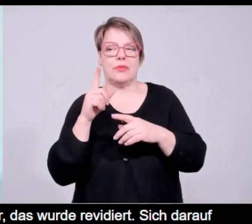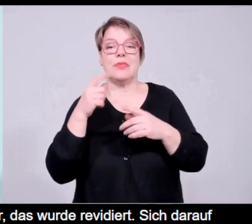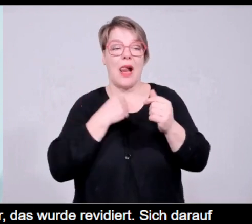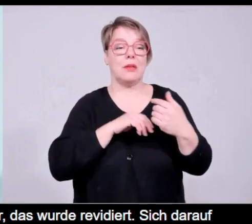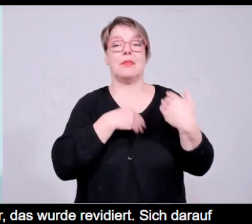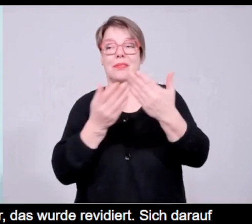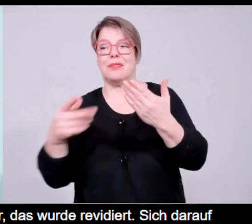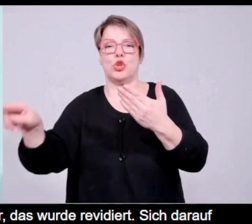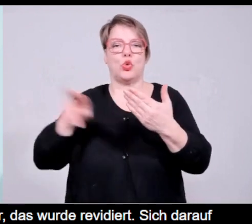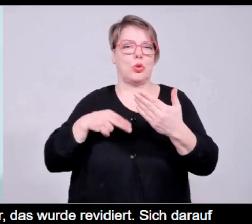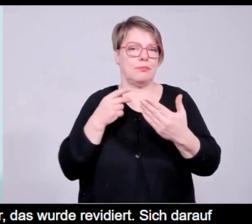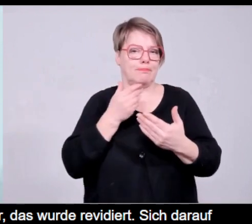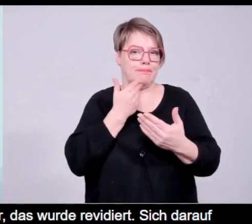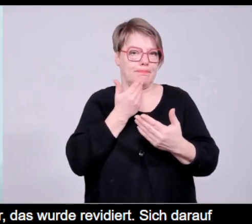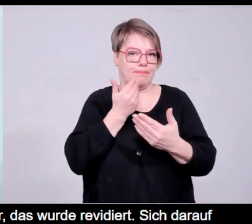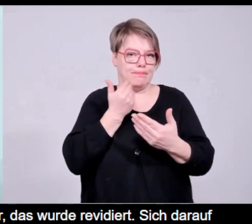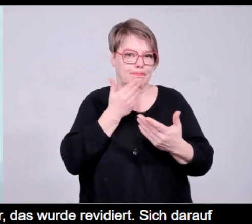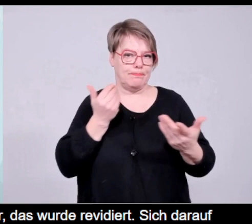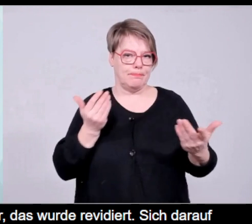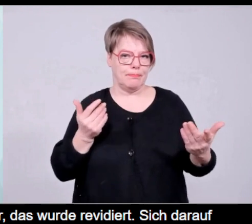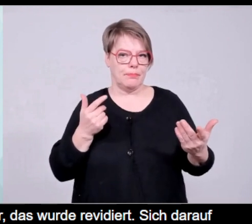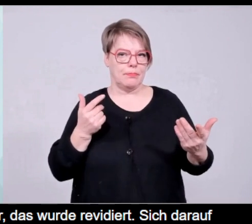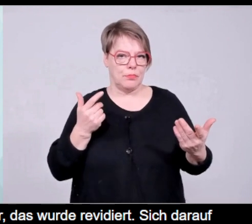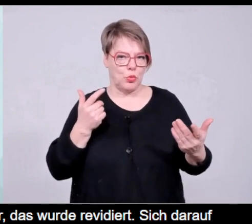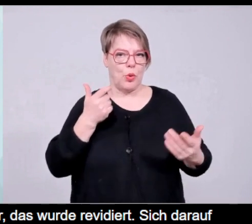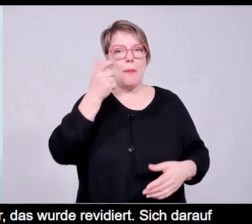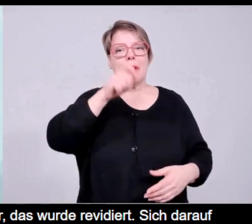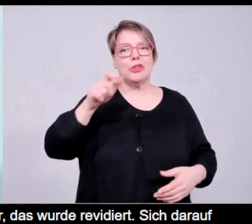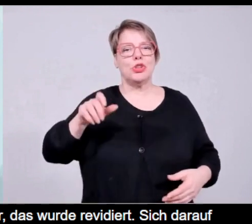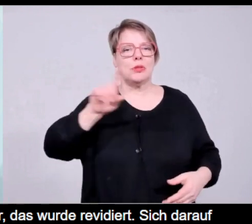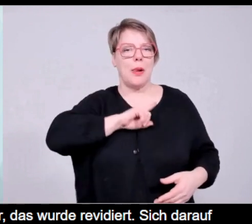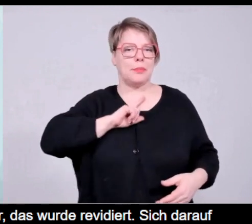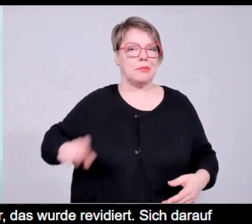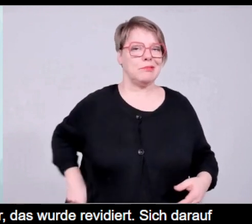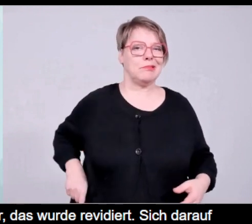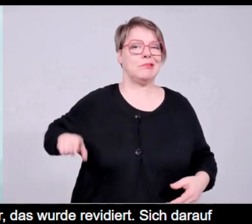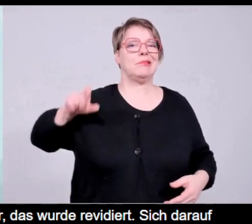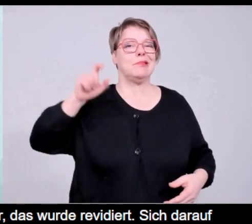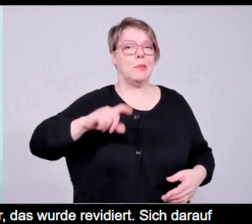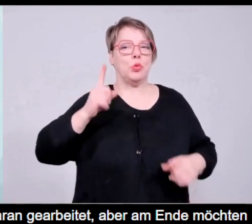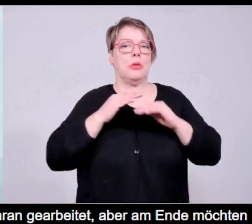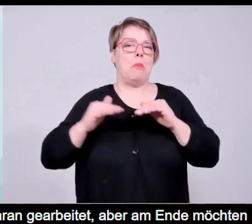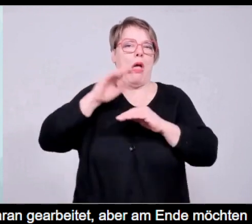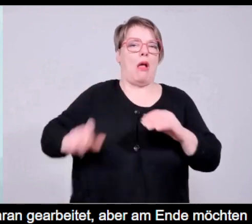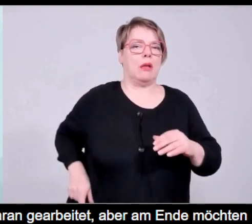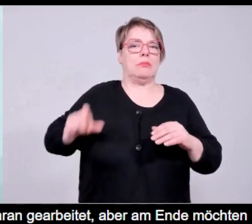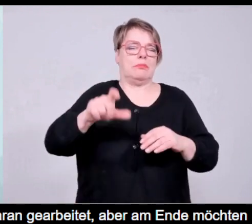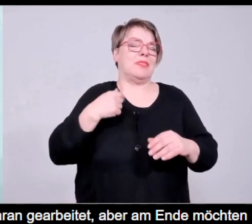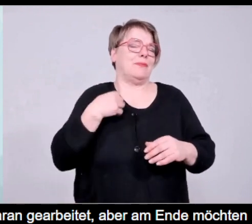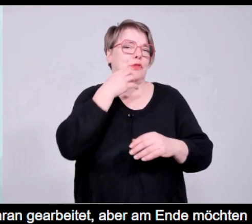gezielt ein. Wie gesagt, modellhaft jetzt. Und es soll natürlich dann schon in die Regelversorgung einfließen, in die